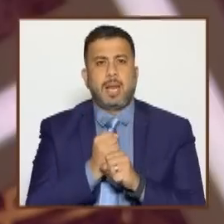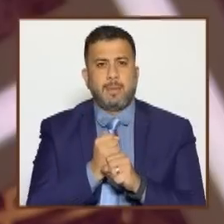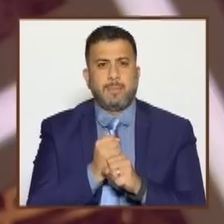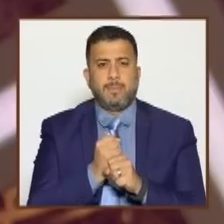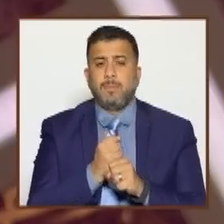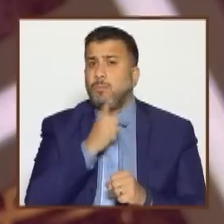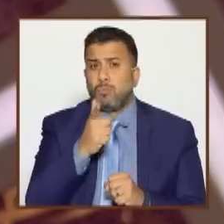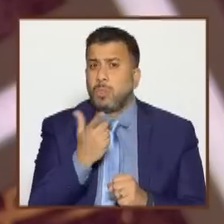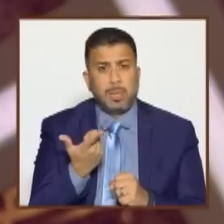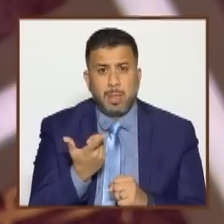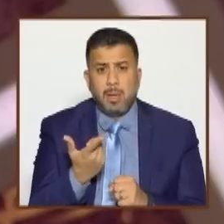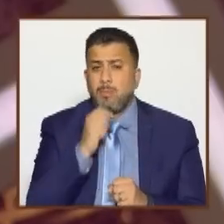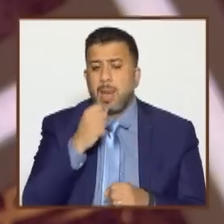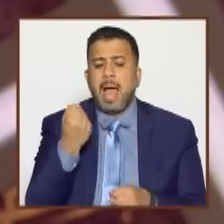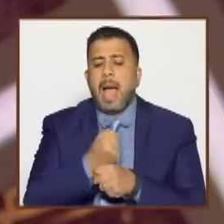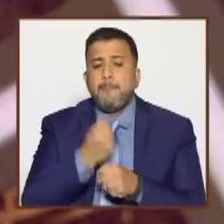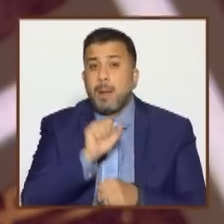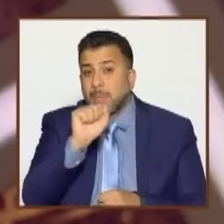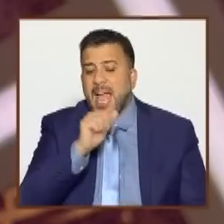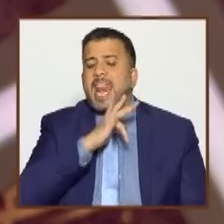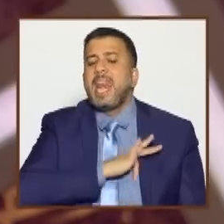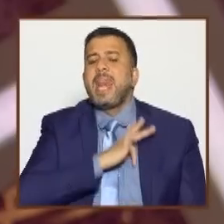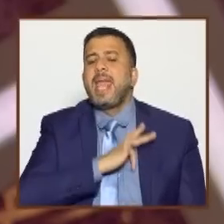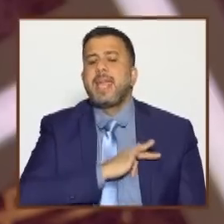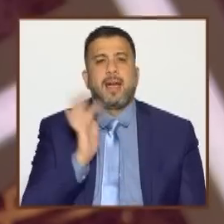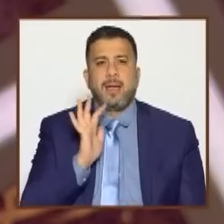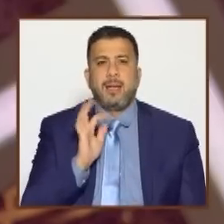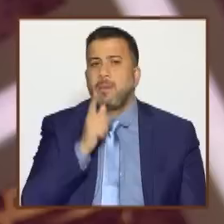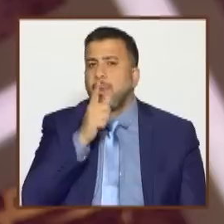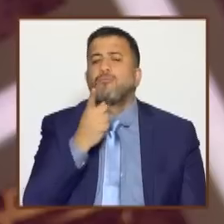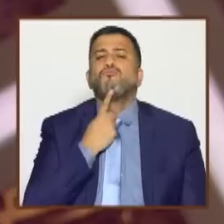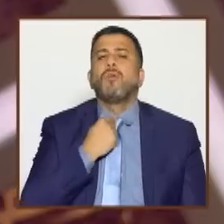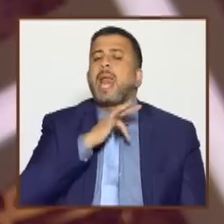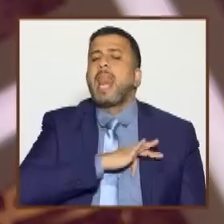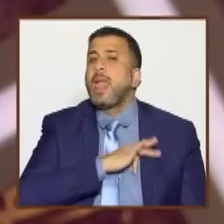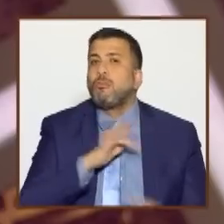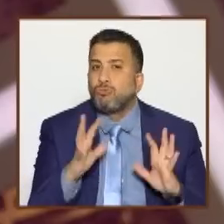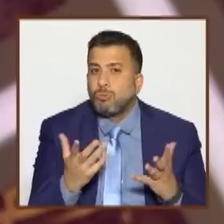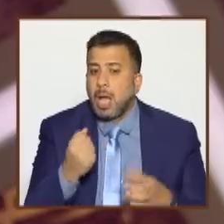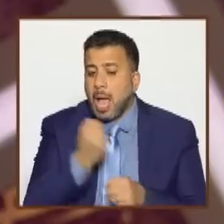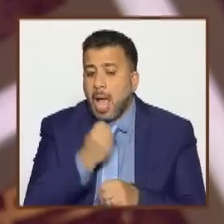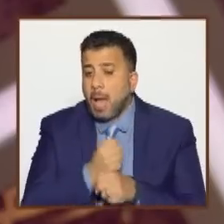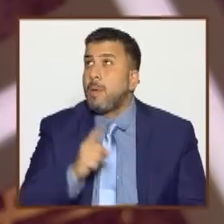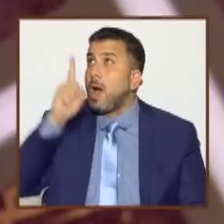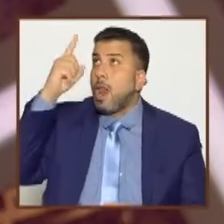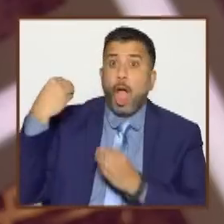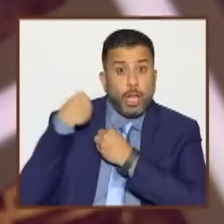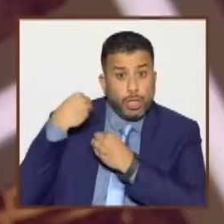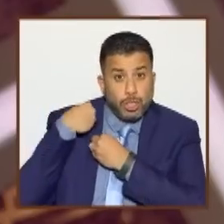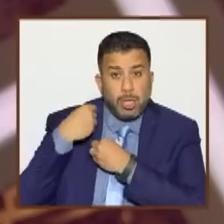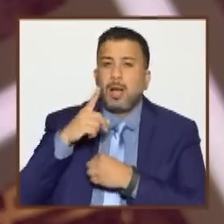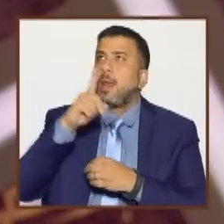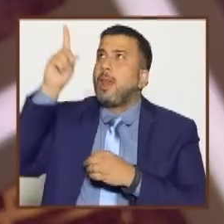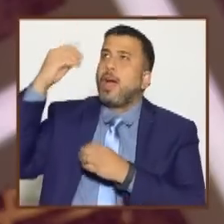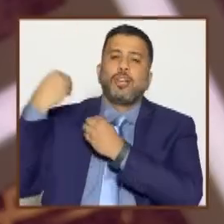من حديث عمر قال إنما الأعمال بالنية، وفي لفظ بالنيات، وإنما لكل امرئ ما نوى، فمن كانت هجرته إلى الله ورسوله